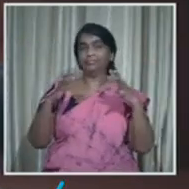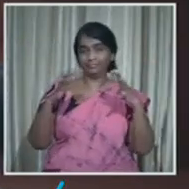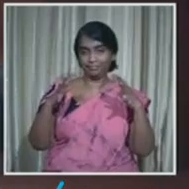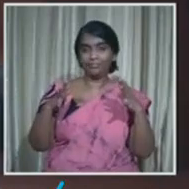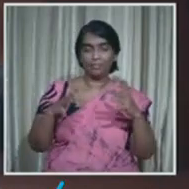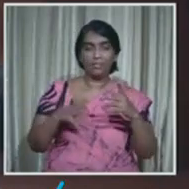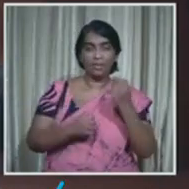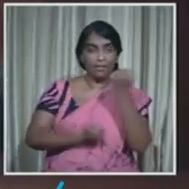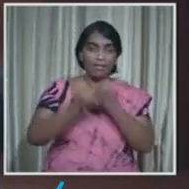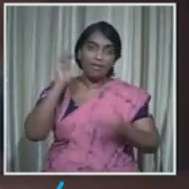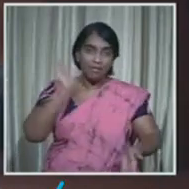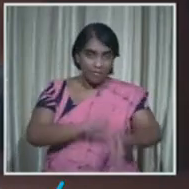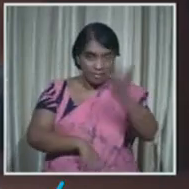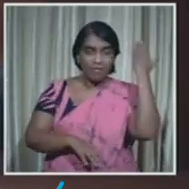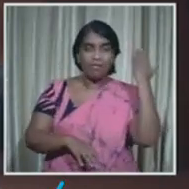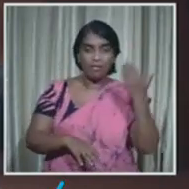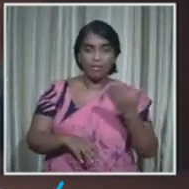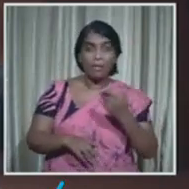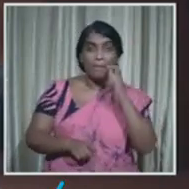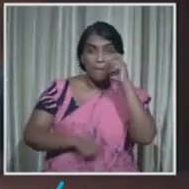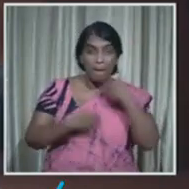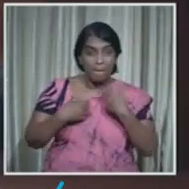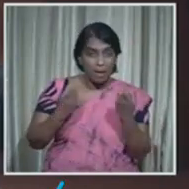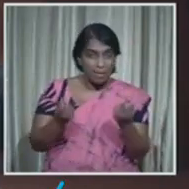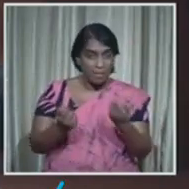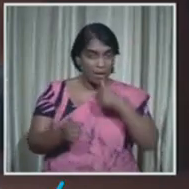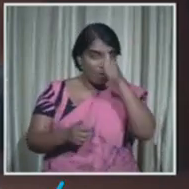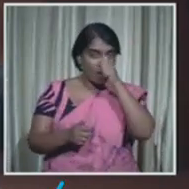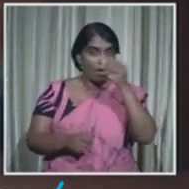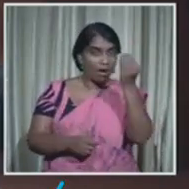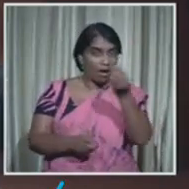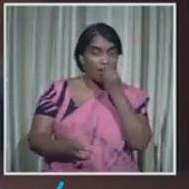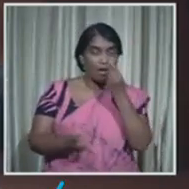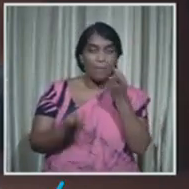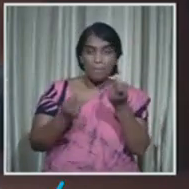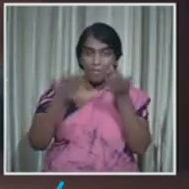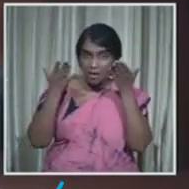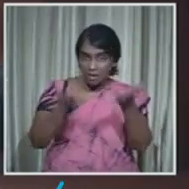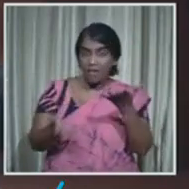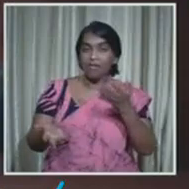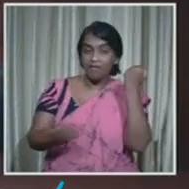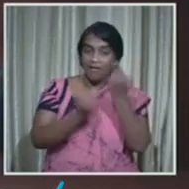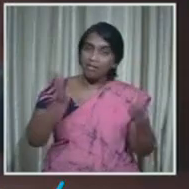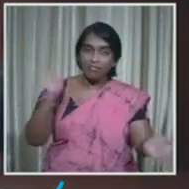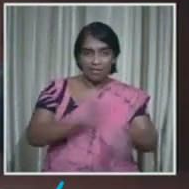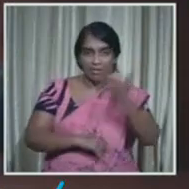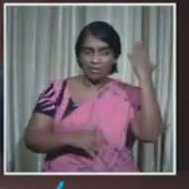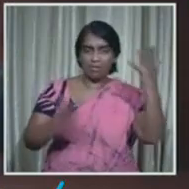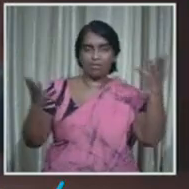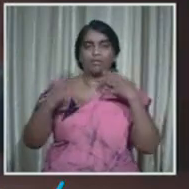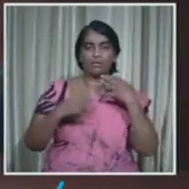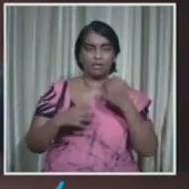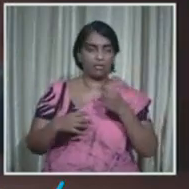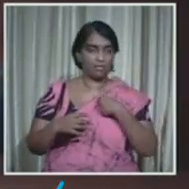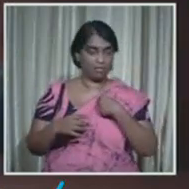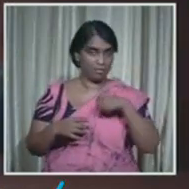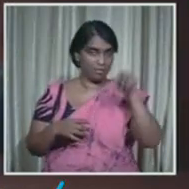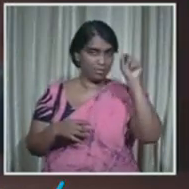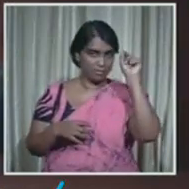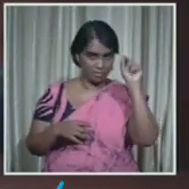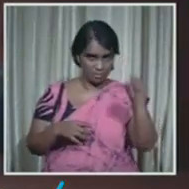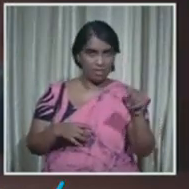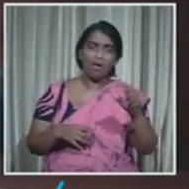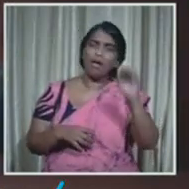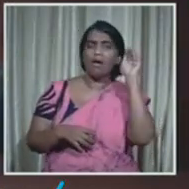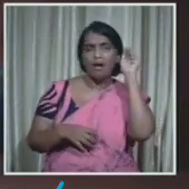මේ වාහනවල යන්නේ මහජනගේ දේපල වලින් හොරකම් කරපු කොල්ල කාපු සල්ලි අරගෙන කියලා මම කිව්වා හරි අහගෙන